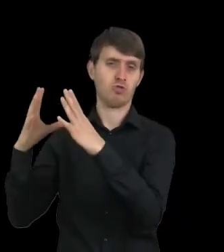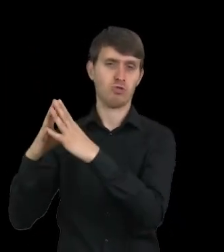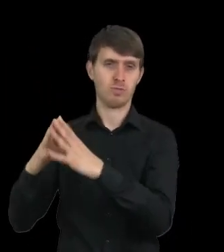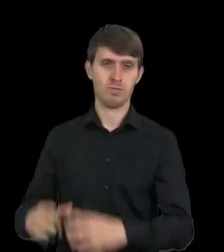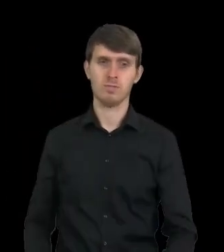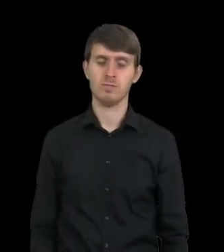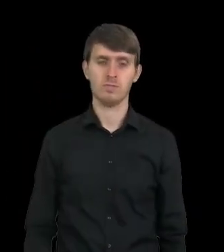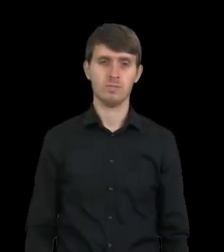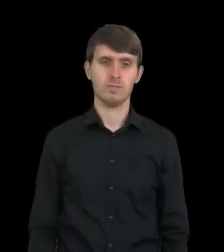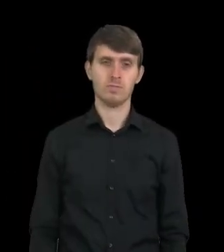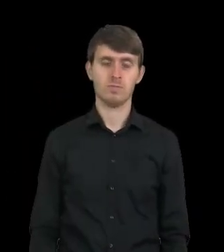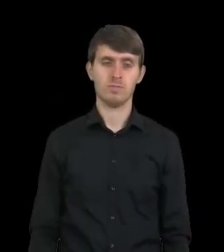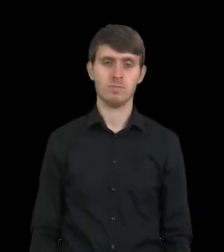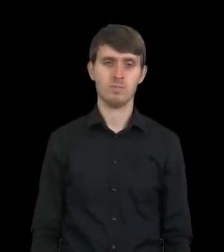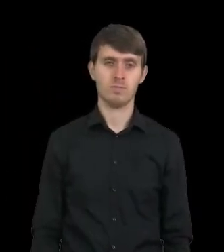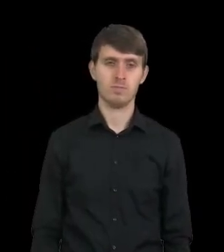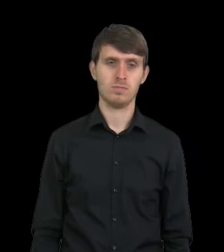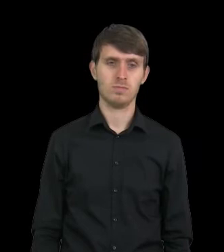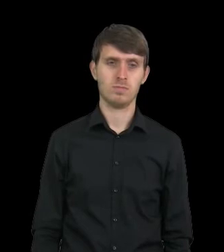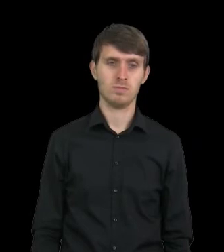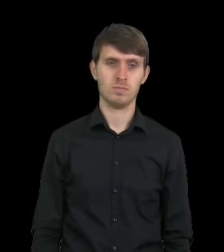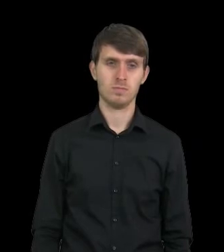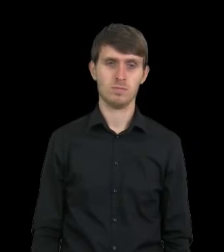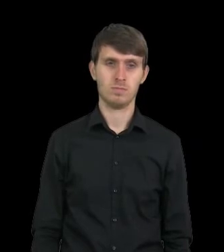prawej jest teraz 7 plus 3, czyli 10.